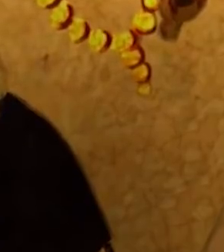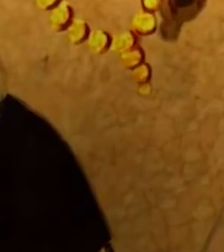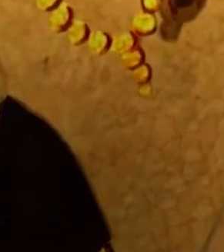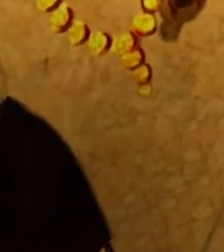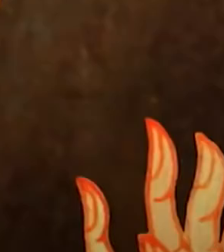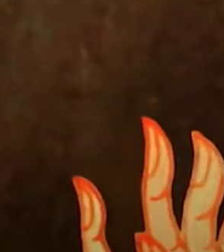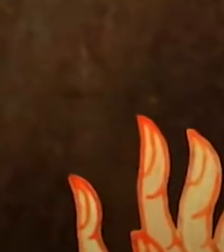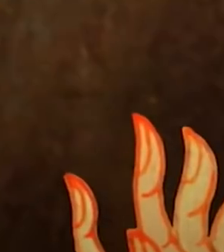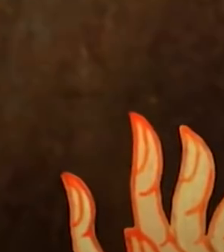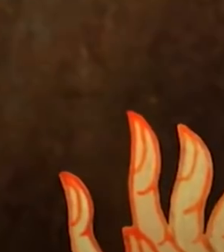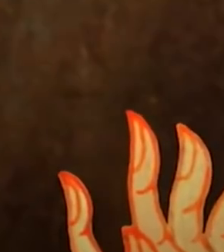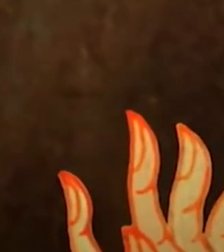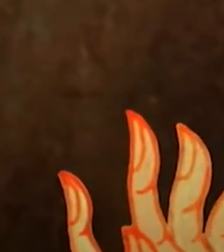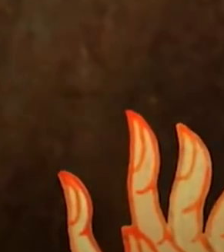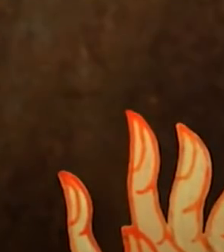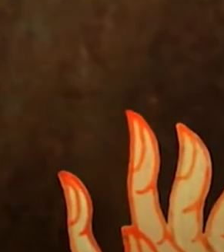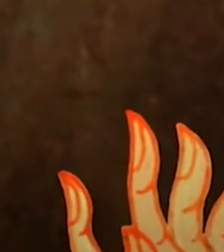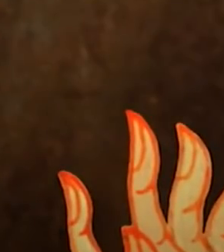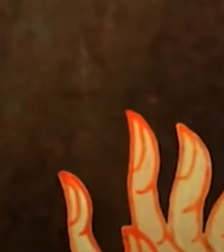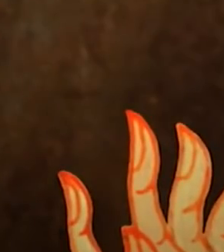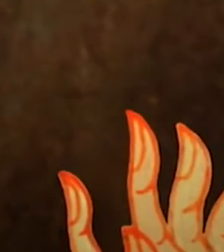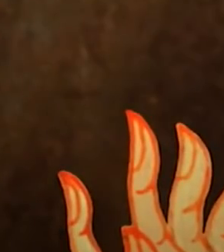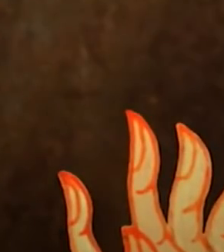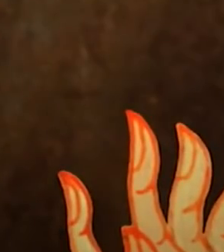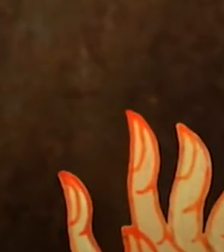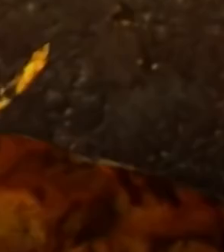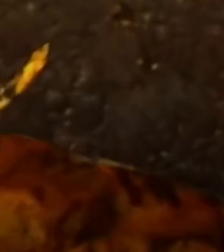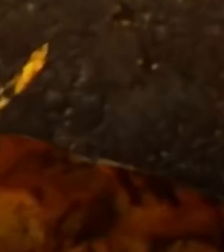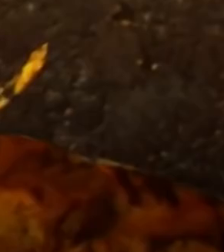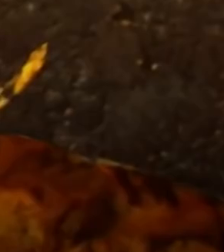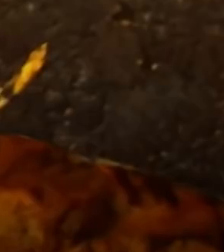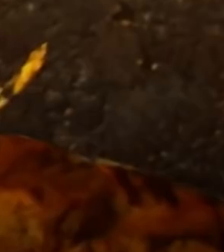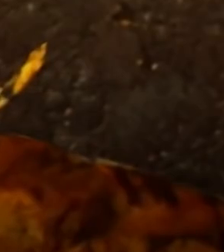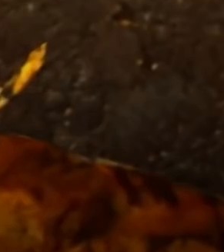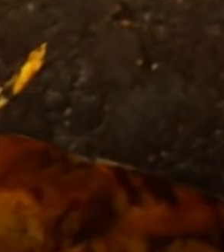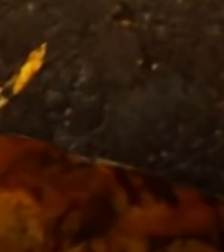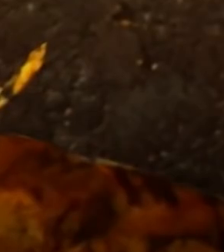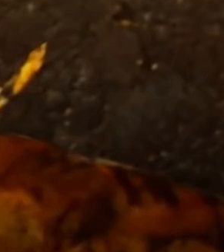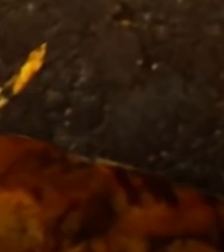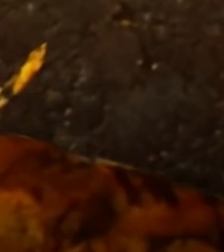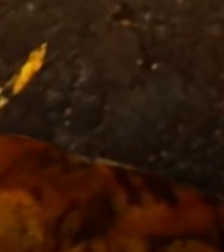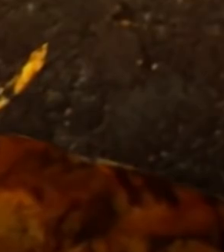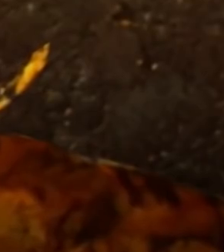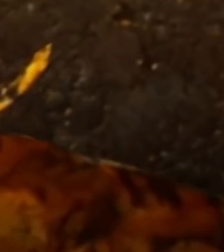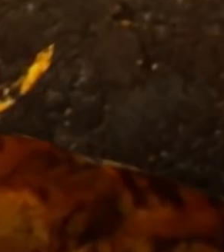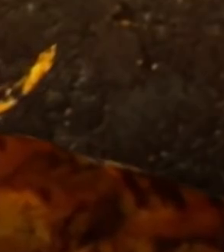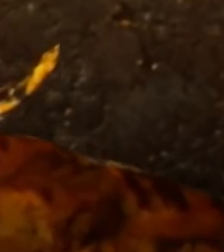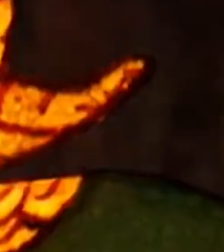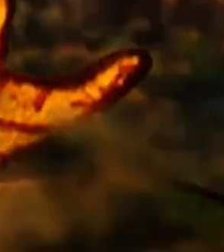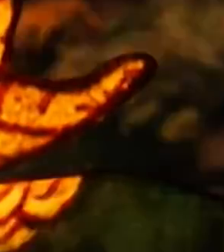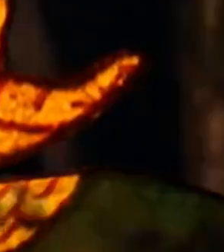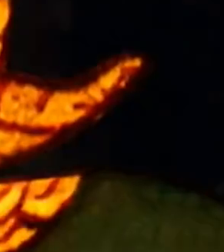เสียบัดนี้เถิดอย่ามี 2สีเจรจาม.คa